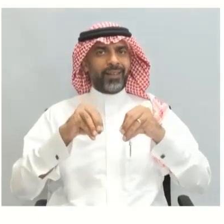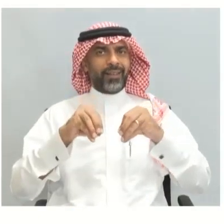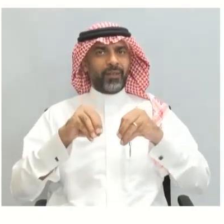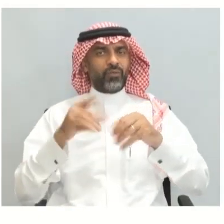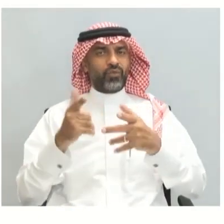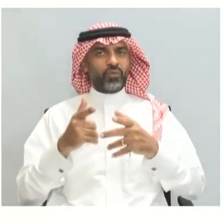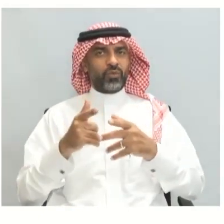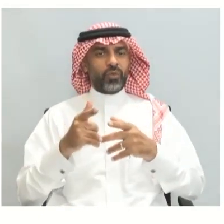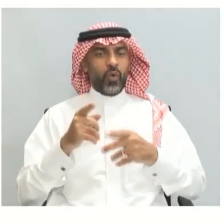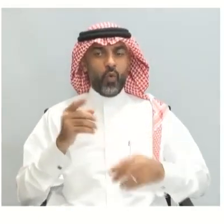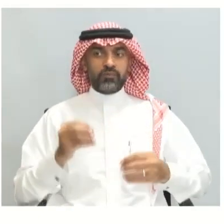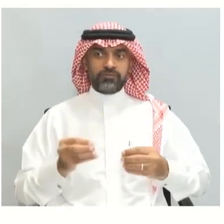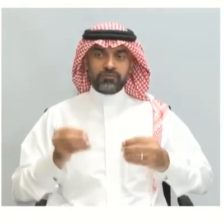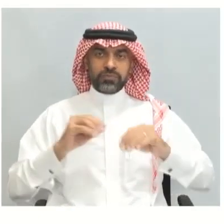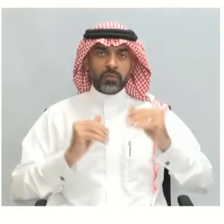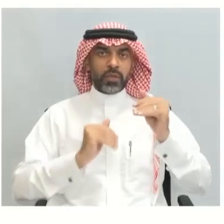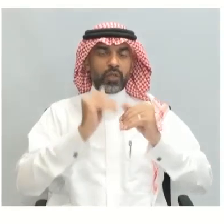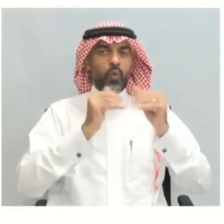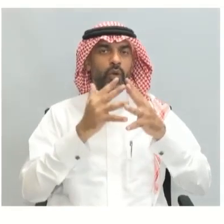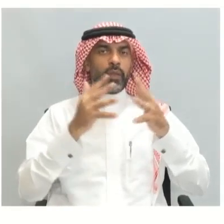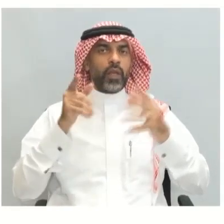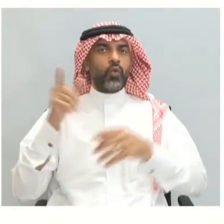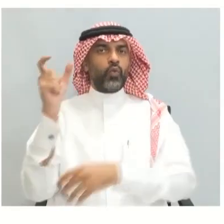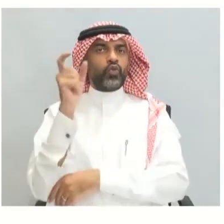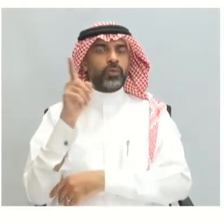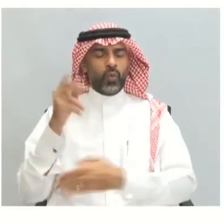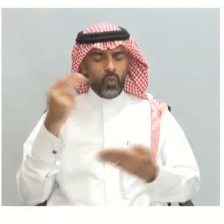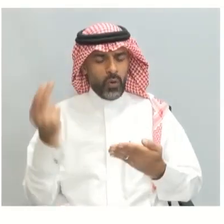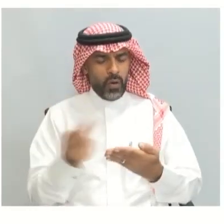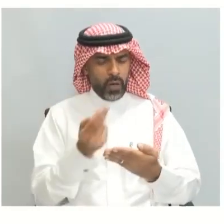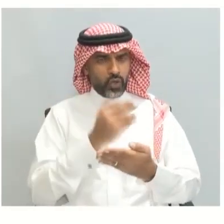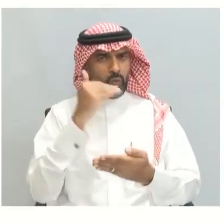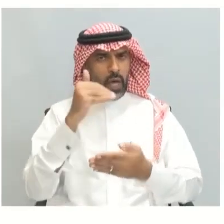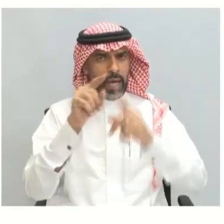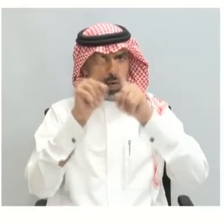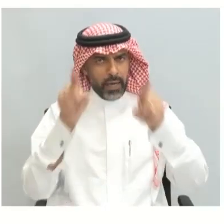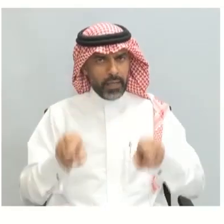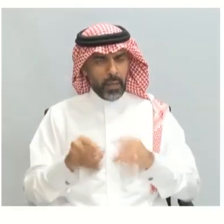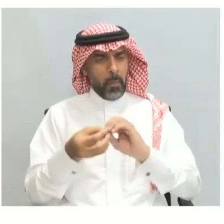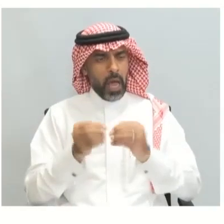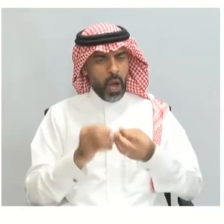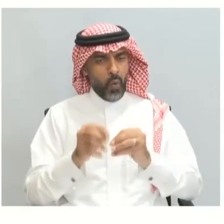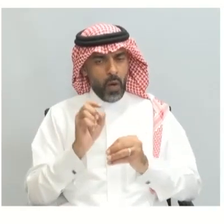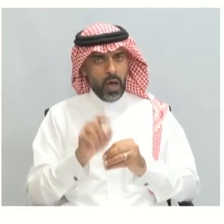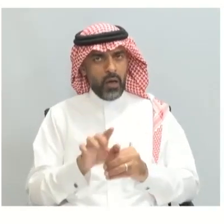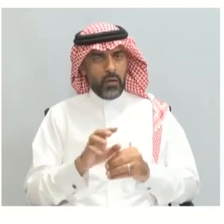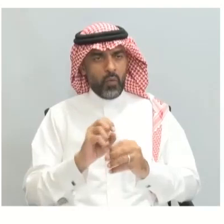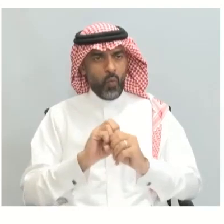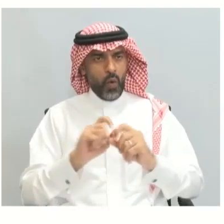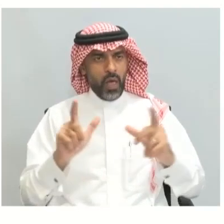التقدم الهائل في عهد المسلمين حيث رسموا ابناء وبنات الطلاب الخريطه بالوانها التي تبرز